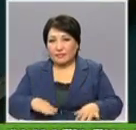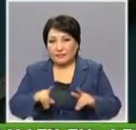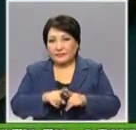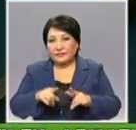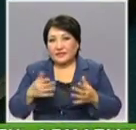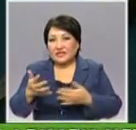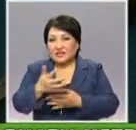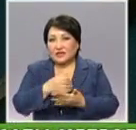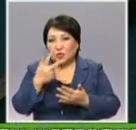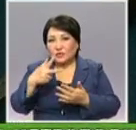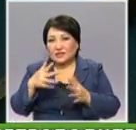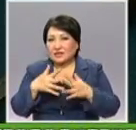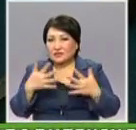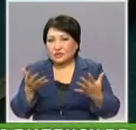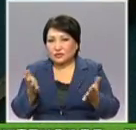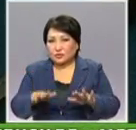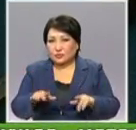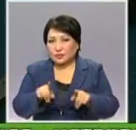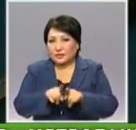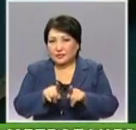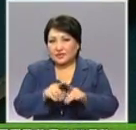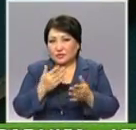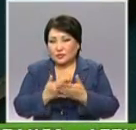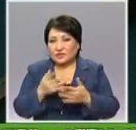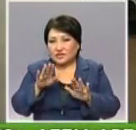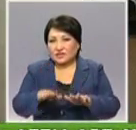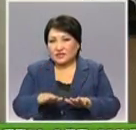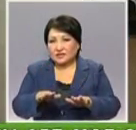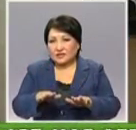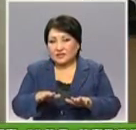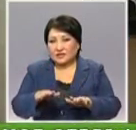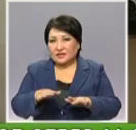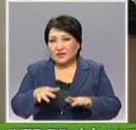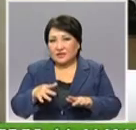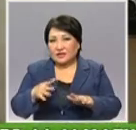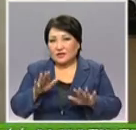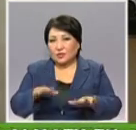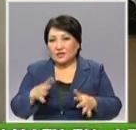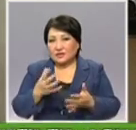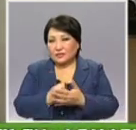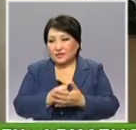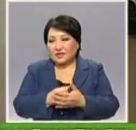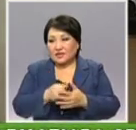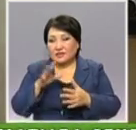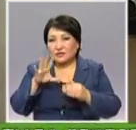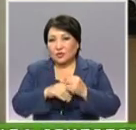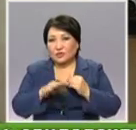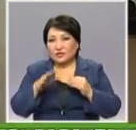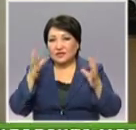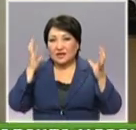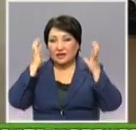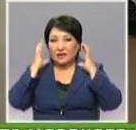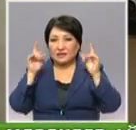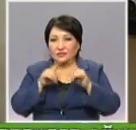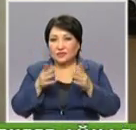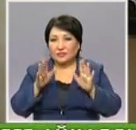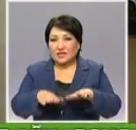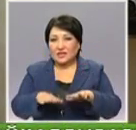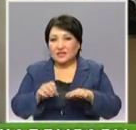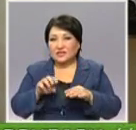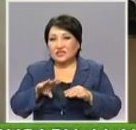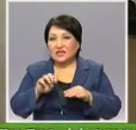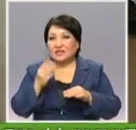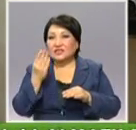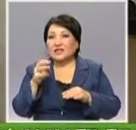мен 20 шақты оттықтары да осы жерден орын тапқан. Соңғы бөлім мұра деп аталады. Шәкен Айманов артынан не қалдырды?